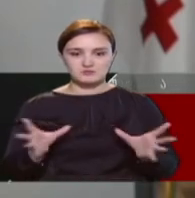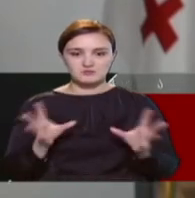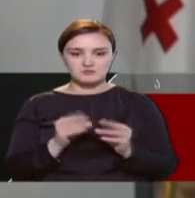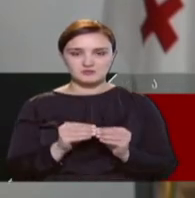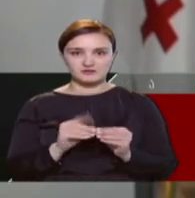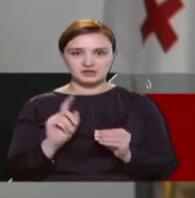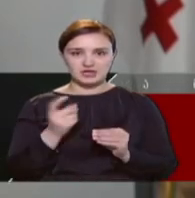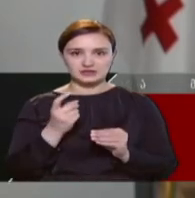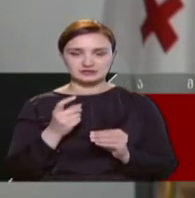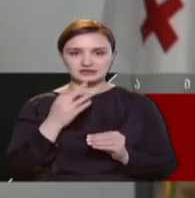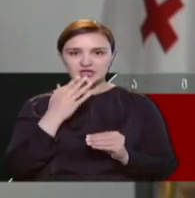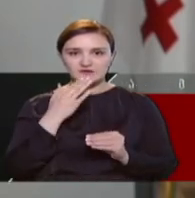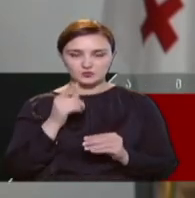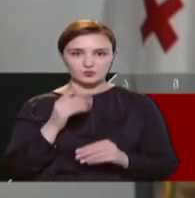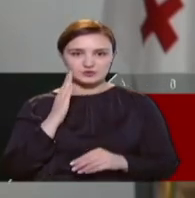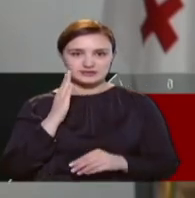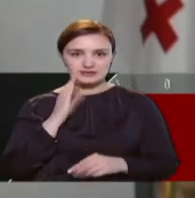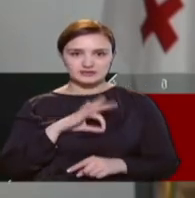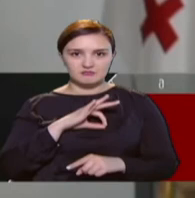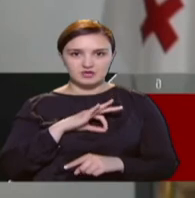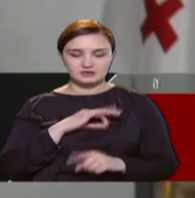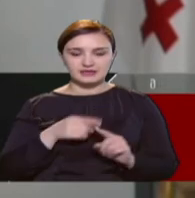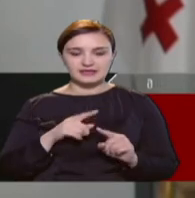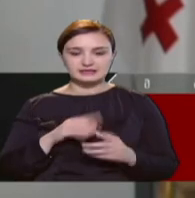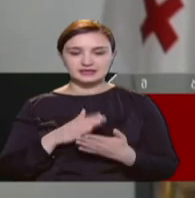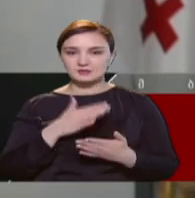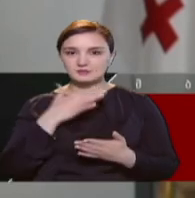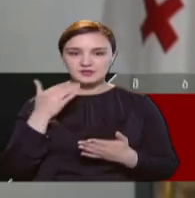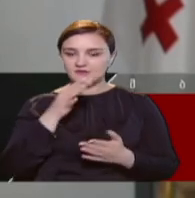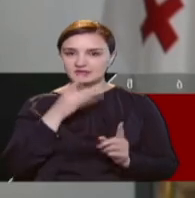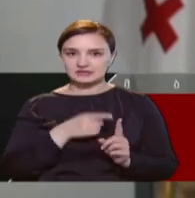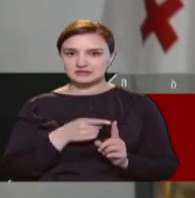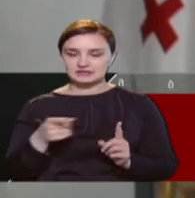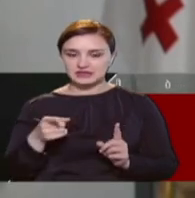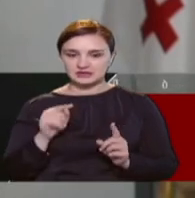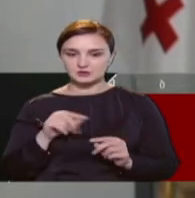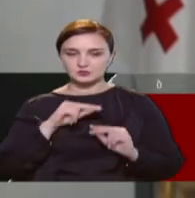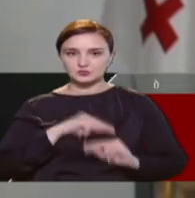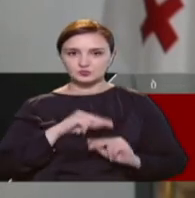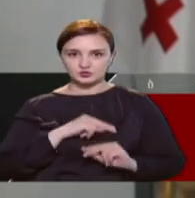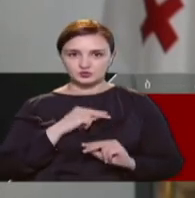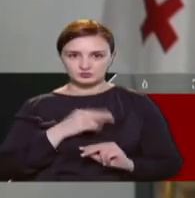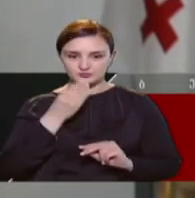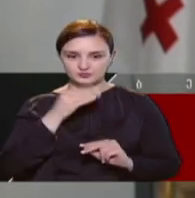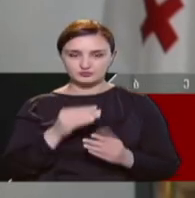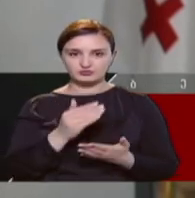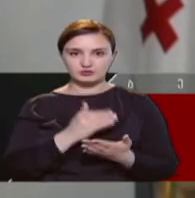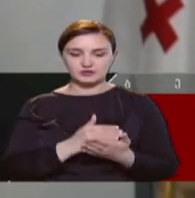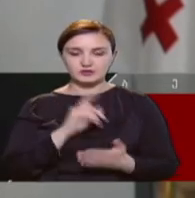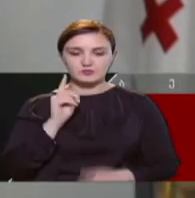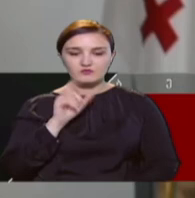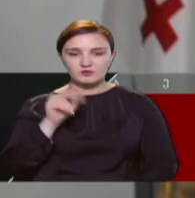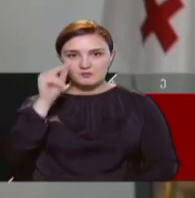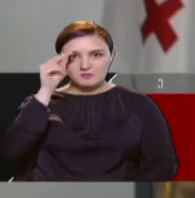ხარისხი ევროპულ სამართალში და ეს არის მრავალწლიანი ხმათაშორის შრომის ნაყოფი და ჩვენს ახალგაზრდებს,